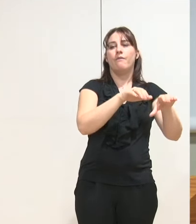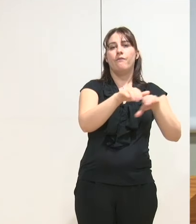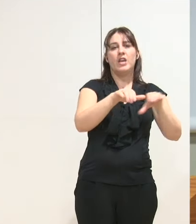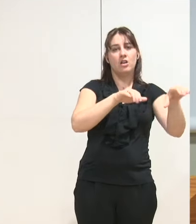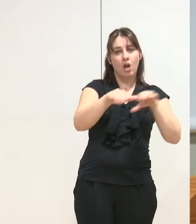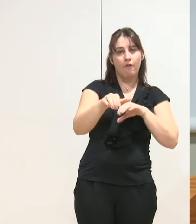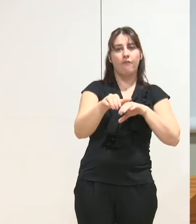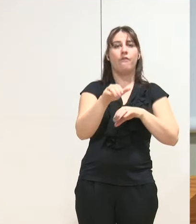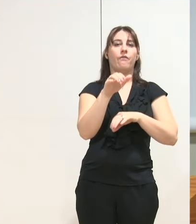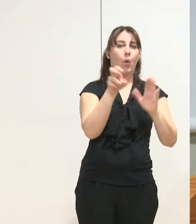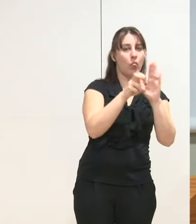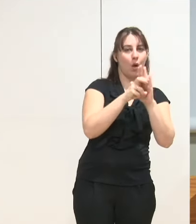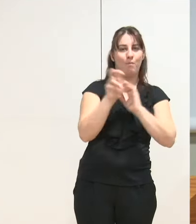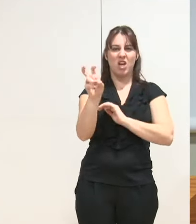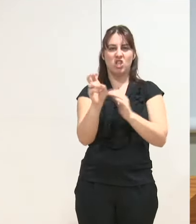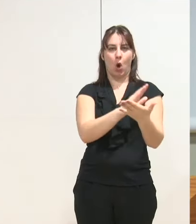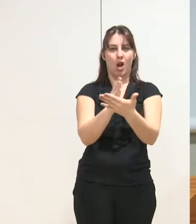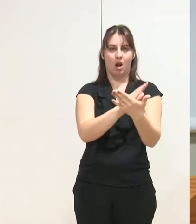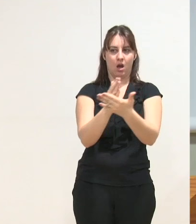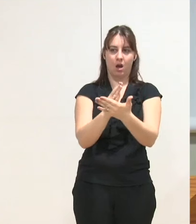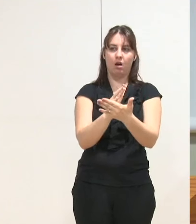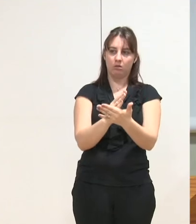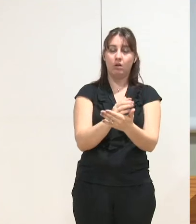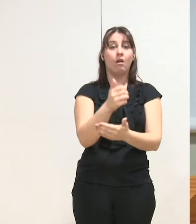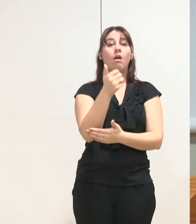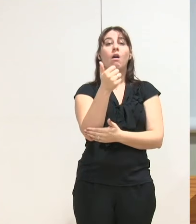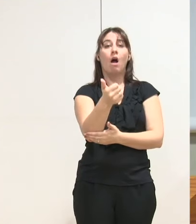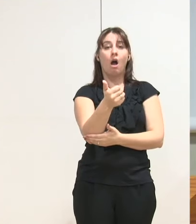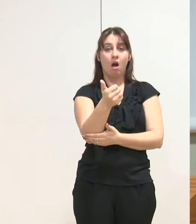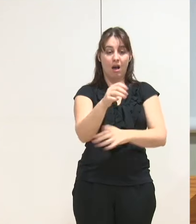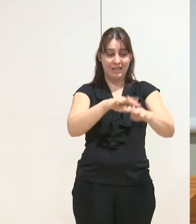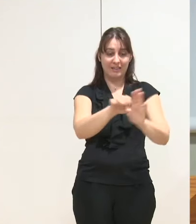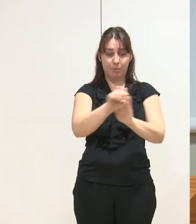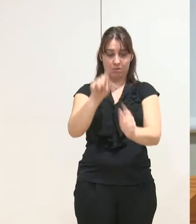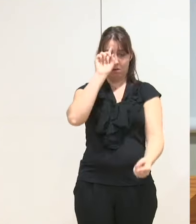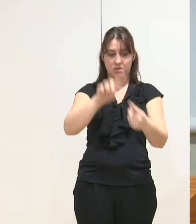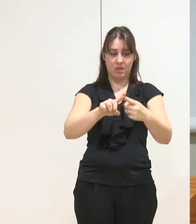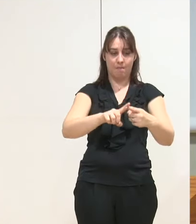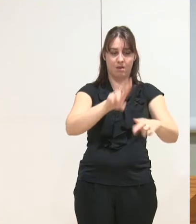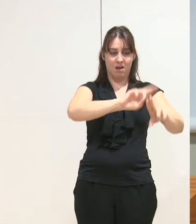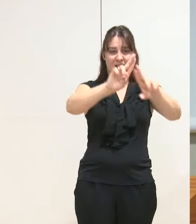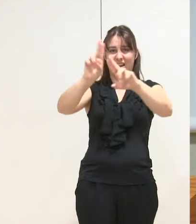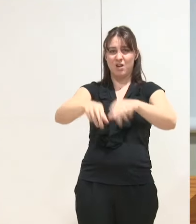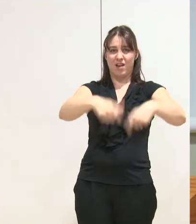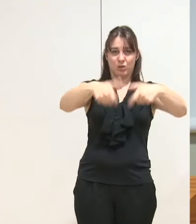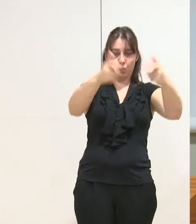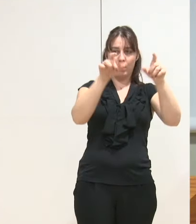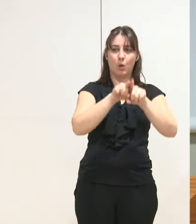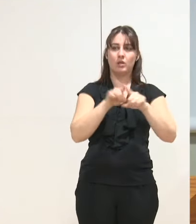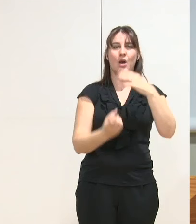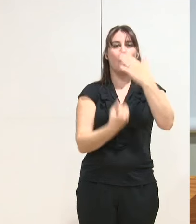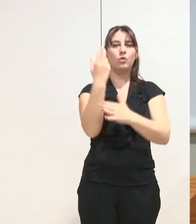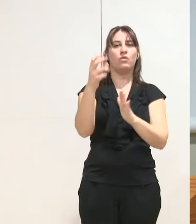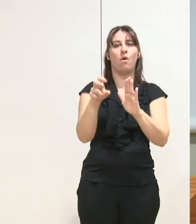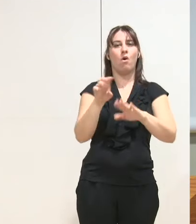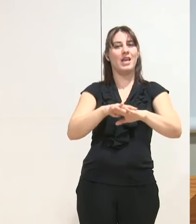font l'objet eux de d'un des 200 quartiers prioritaires pour la rénovation urbaine et du nouveau quartier Grau de bois